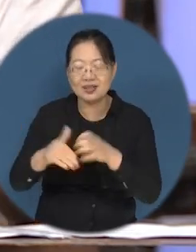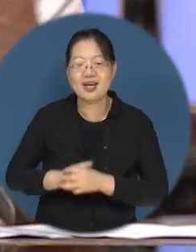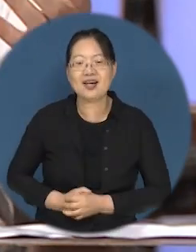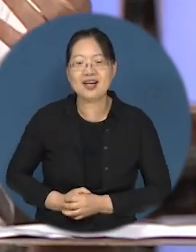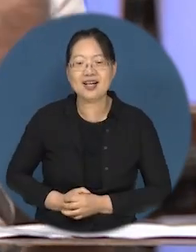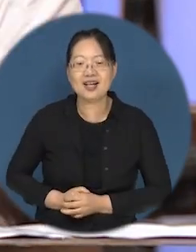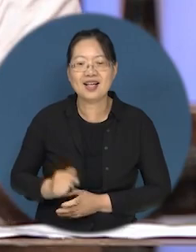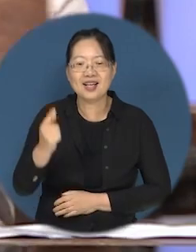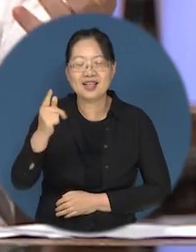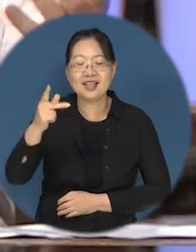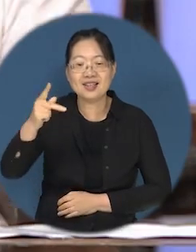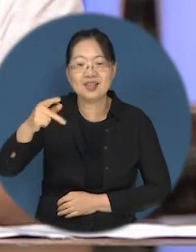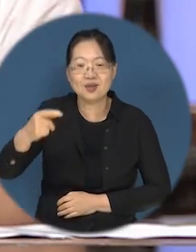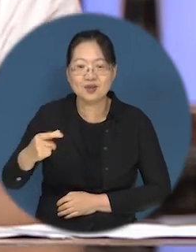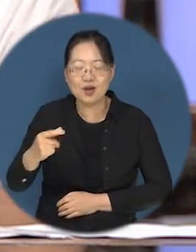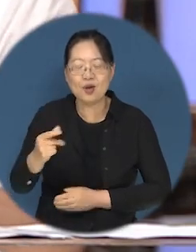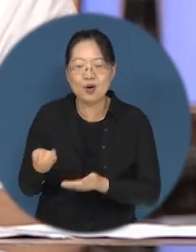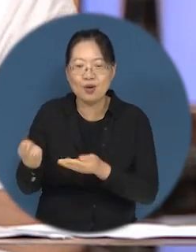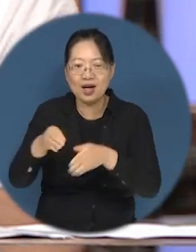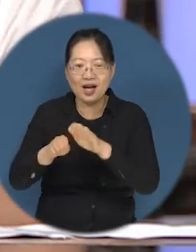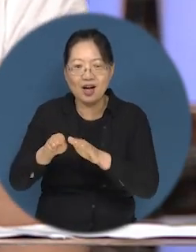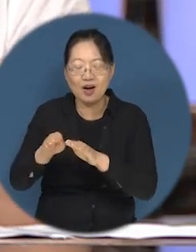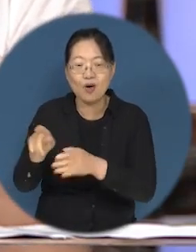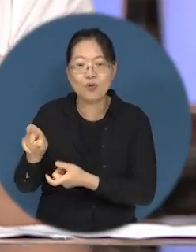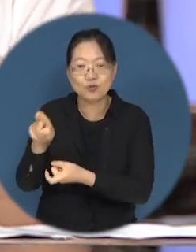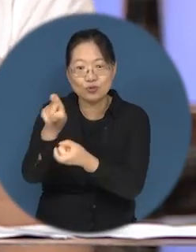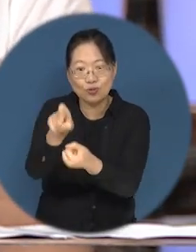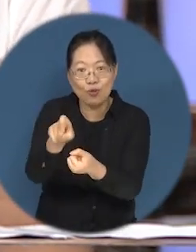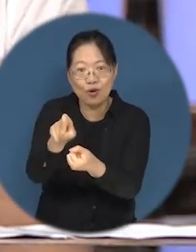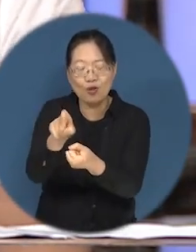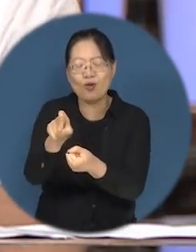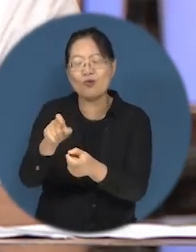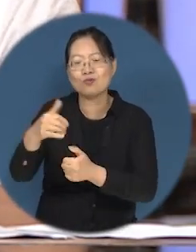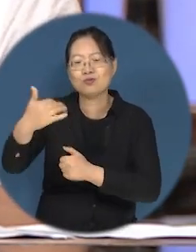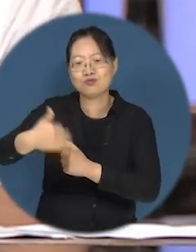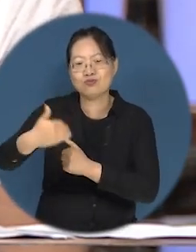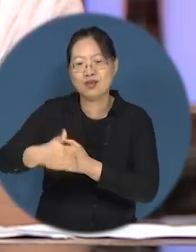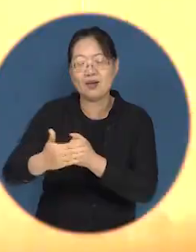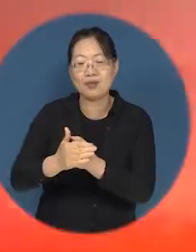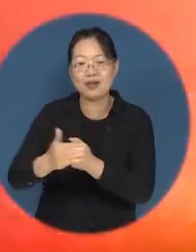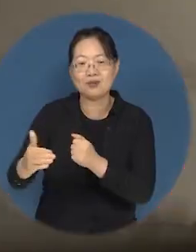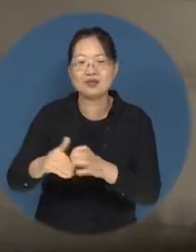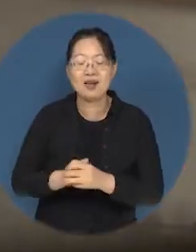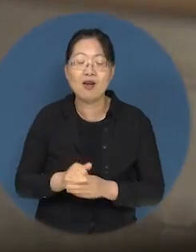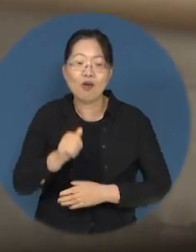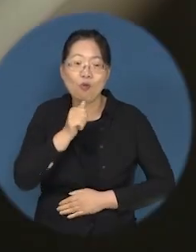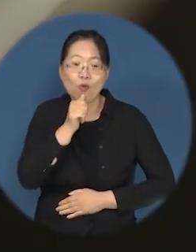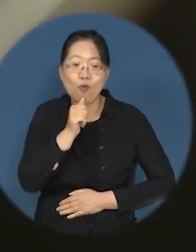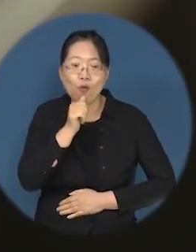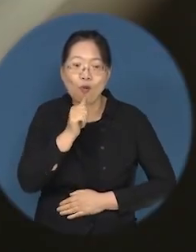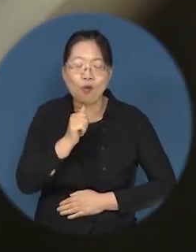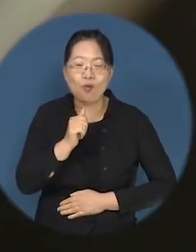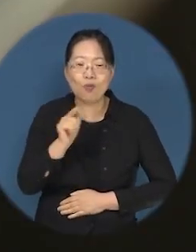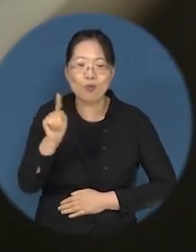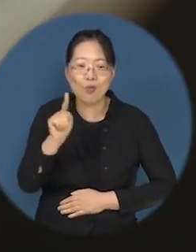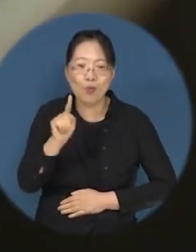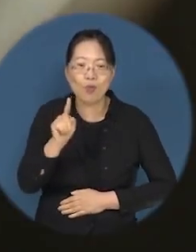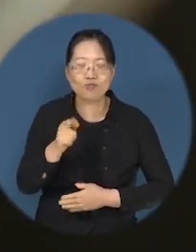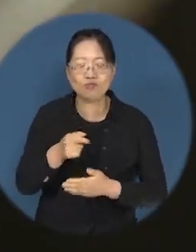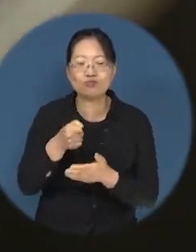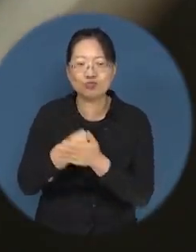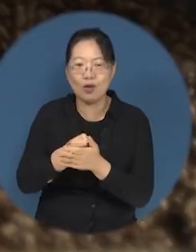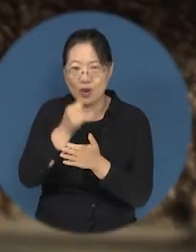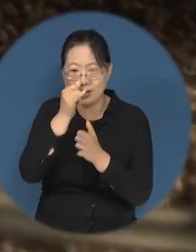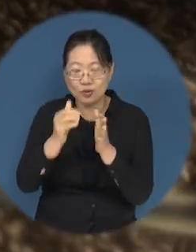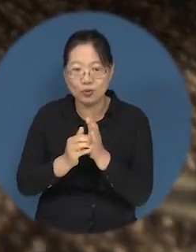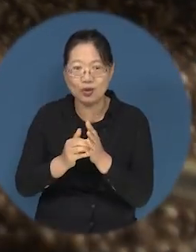거기에 1kg짜리 포장을 해가지고 주면은 예. 좋겠다 그래가지고 콩이나 이런 거 뭐 지정할 수도 있고요. 예.